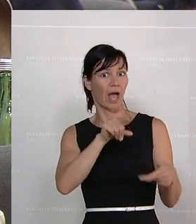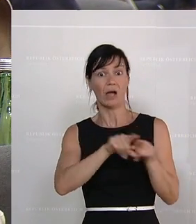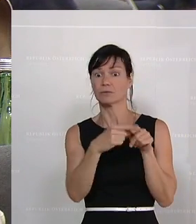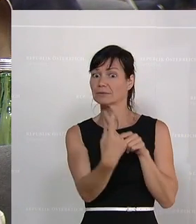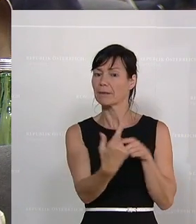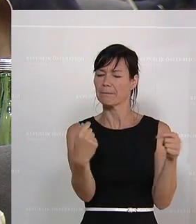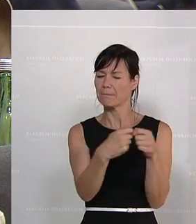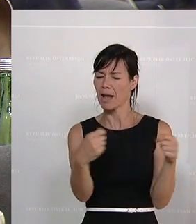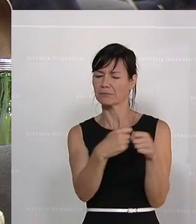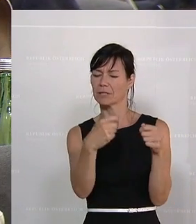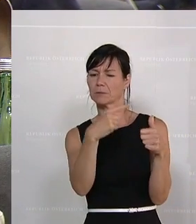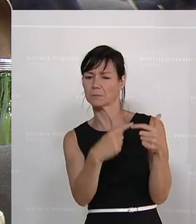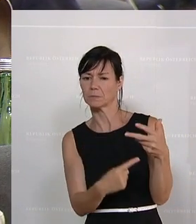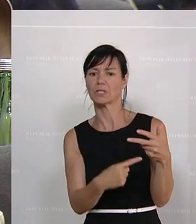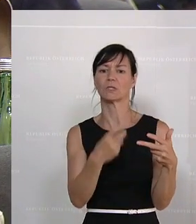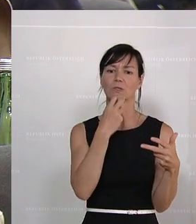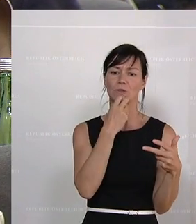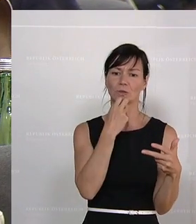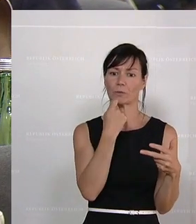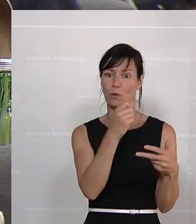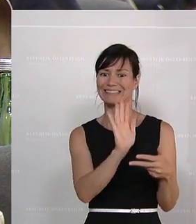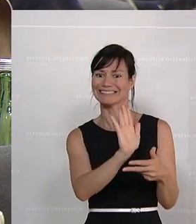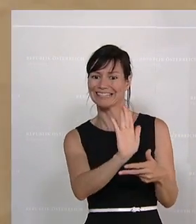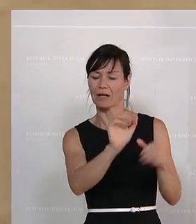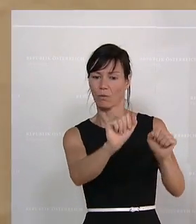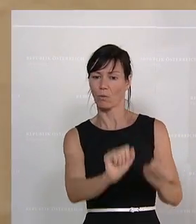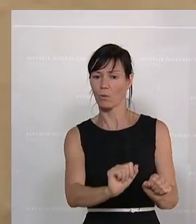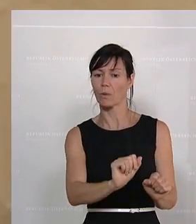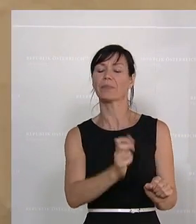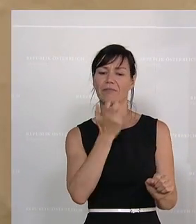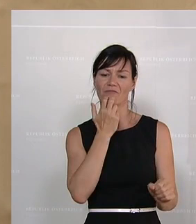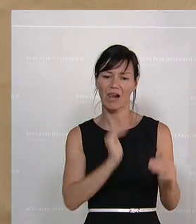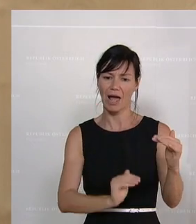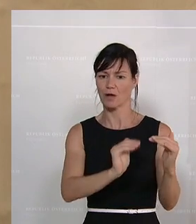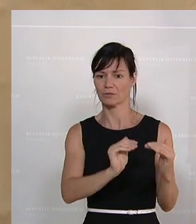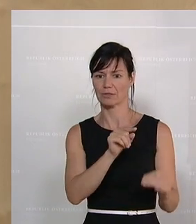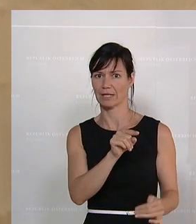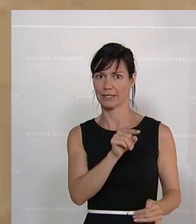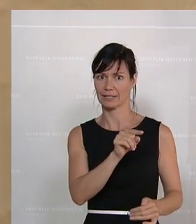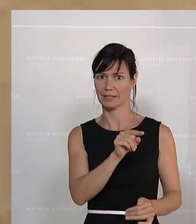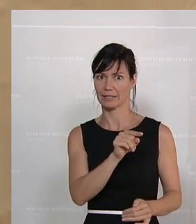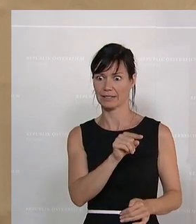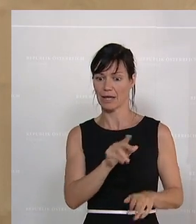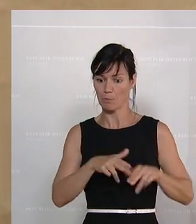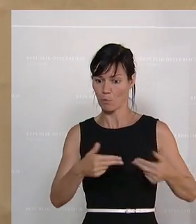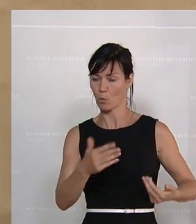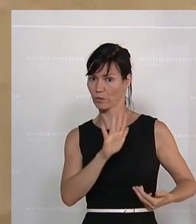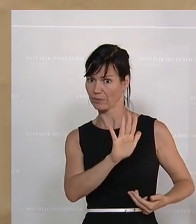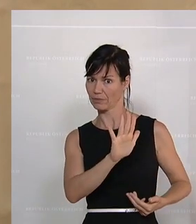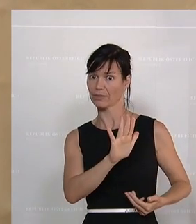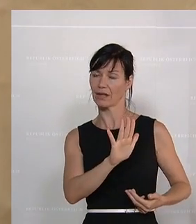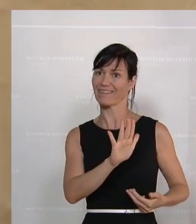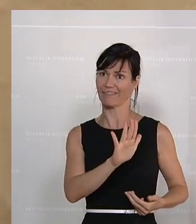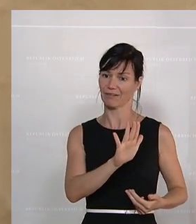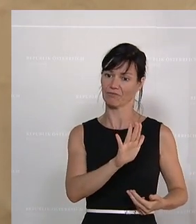um die erhöhten stromkosten bei ihren kundinnen kunden abzufedern das ist was in der kompetenz des bundes liegt im bereich der windenergie